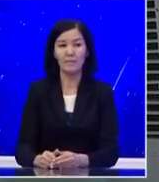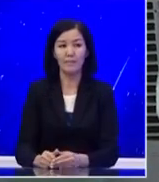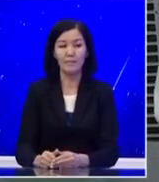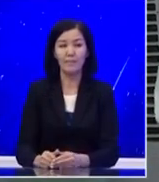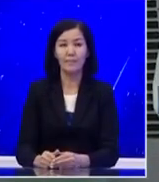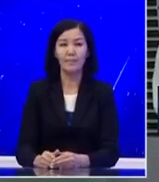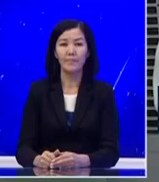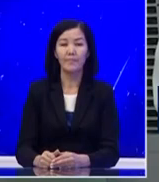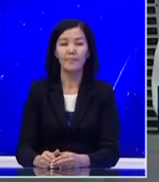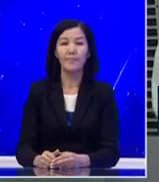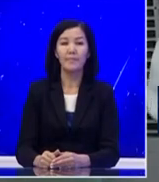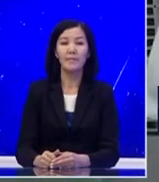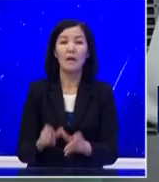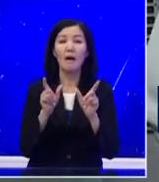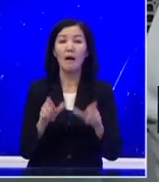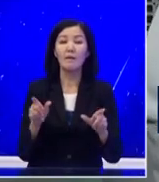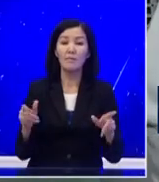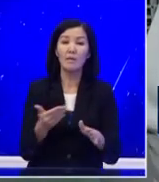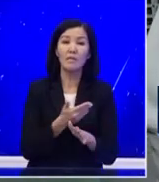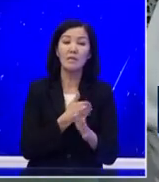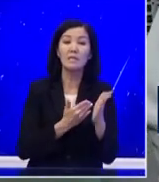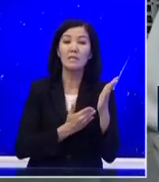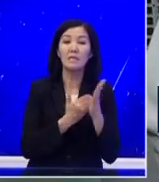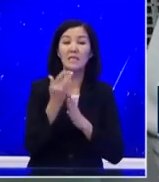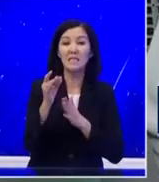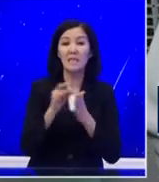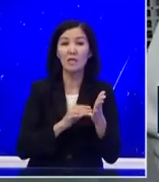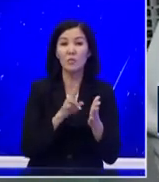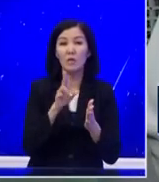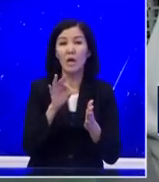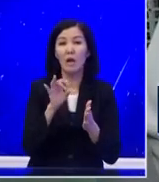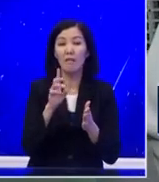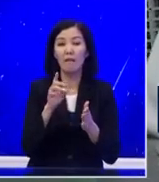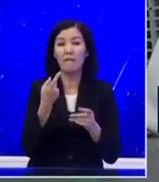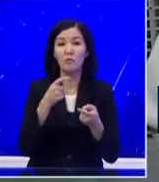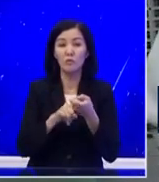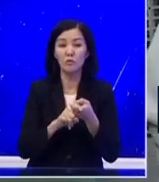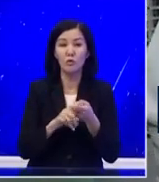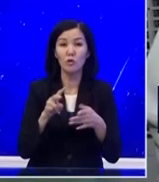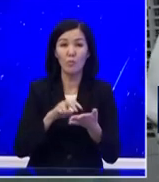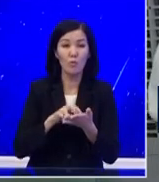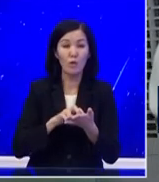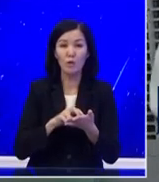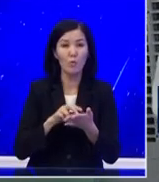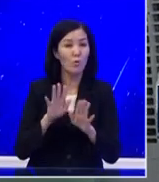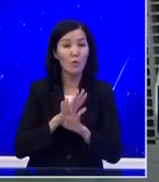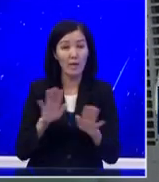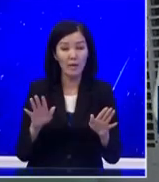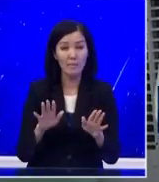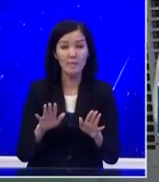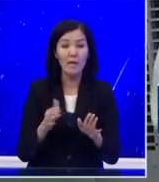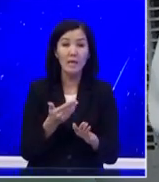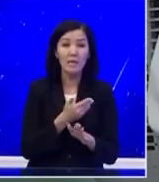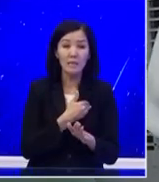вот этого. Адамдар температурасы көтерілсе, бірден коронавирус жұқтырып алдық деп қорқады. Бұл көп жағдайда олай емес. Алдымен